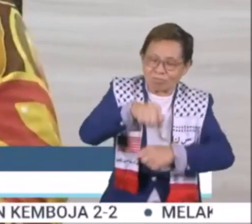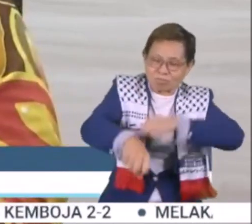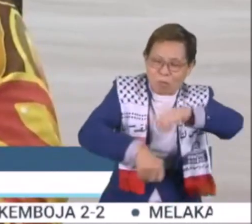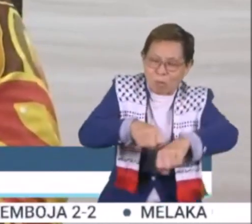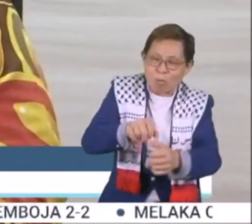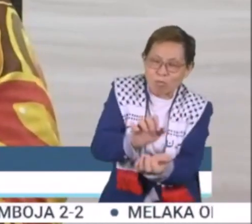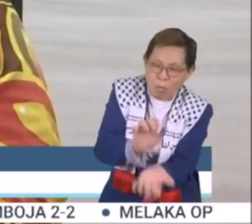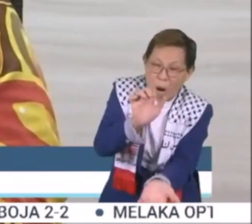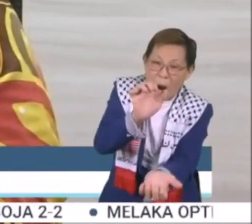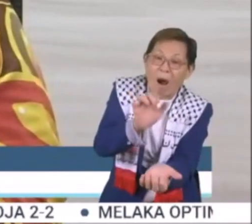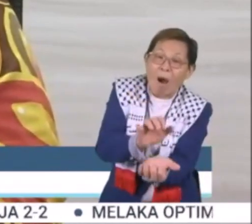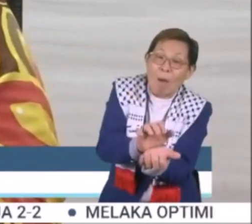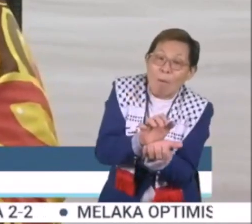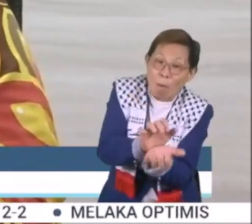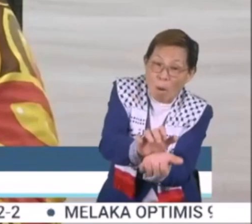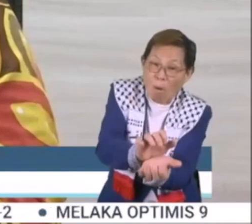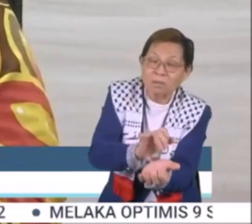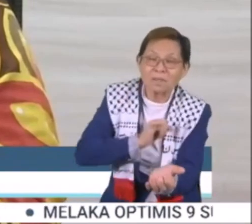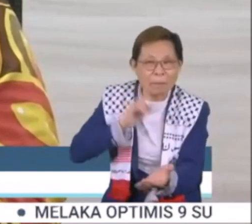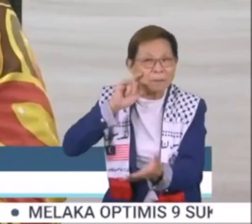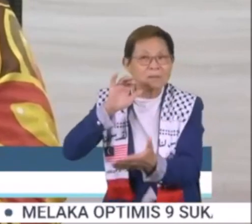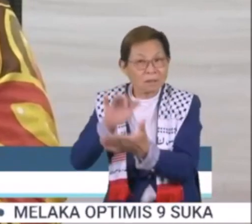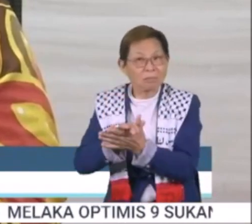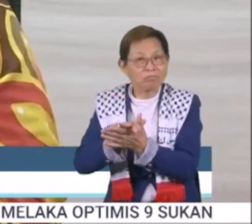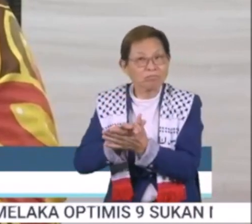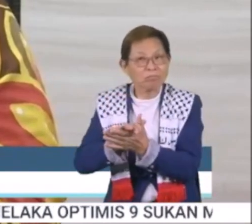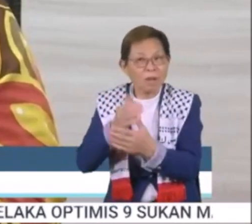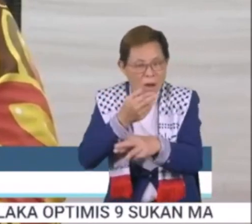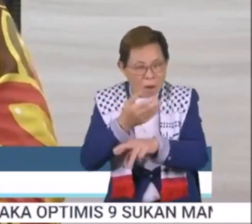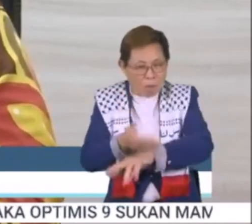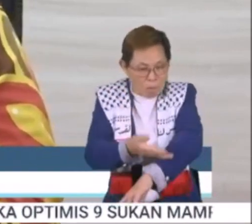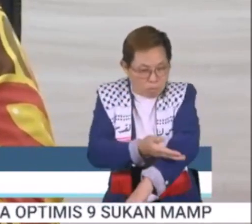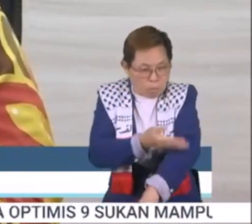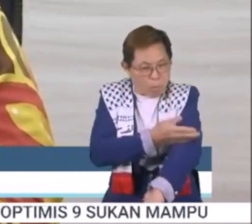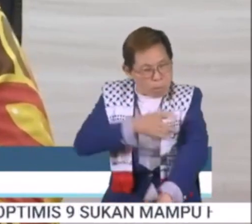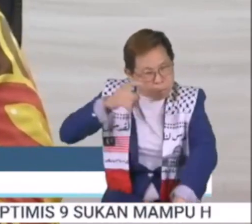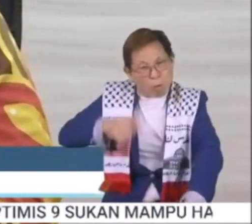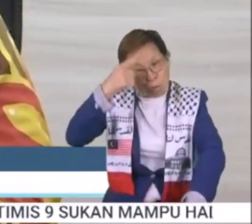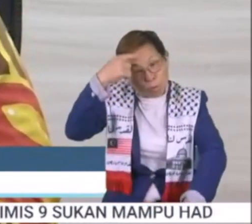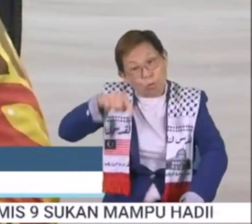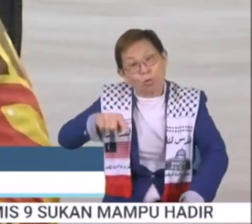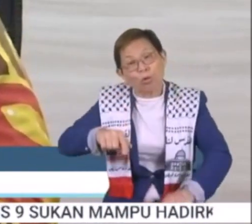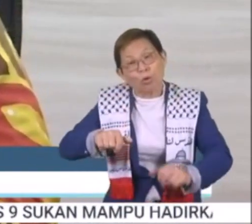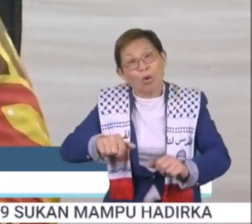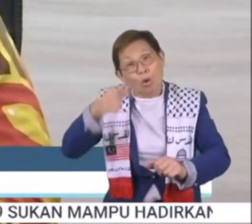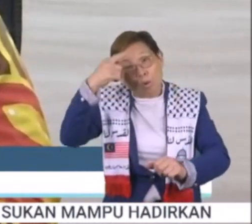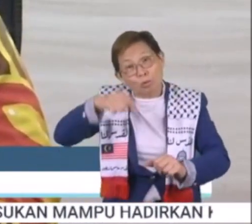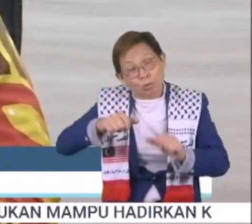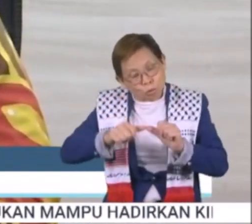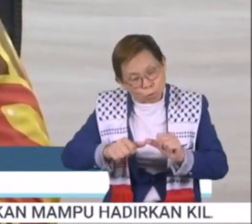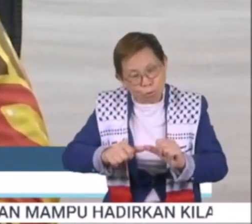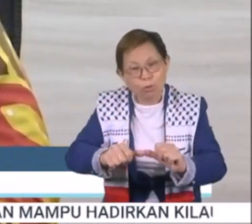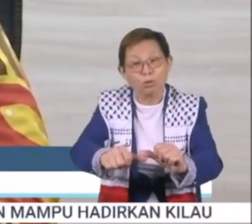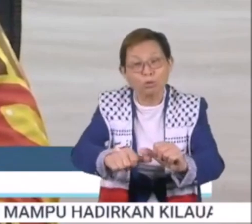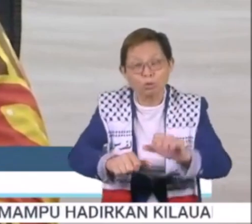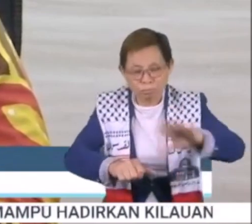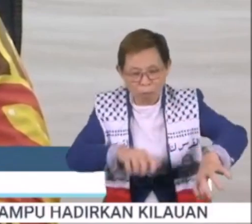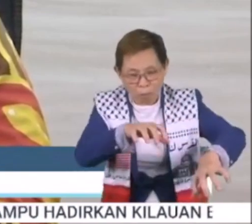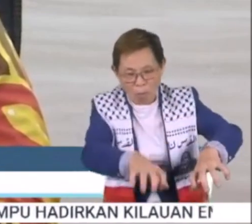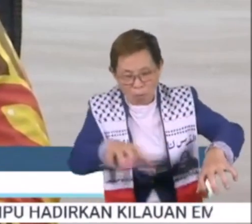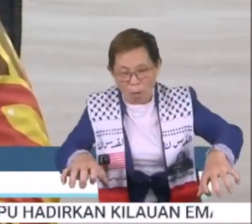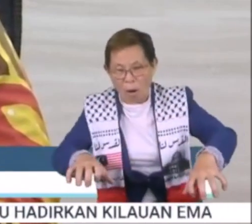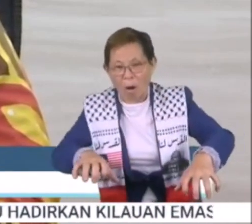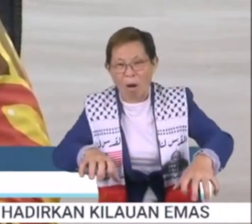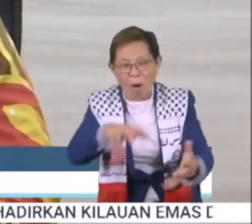Saya yakin dan percaya penambahbaikan ini perlu untuk memastikan kelangsungan mereka di kawasan yang telah kita